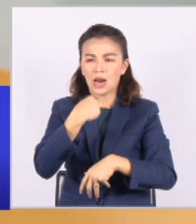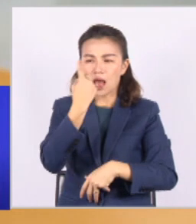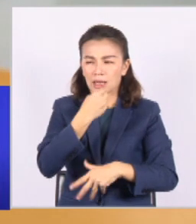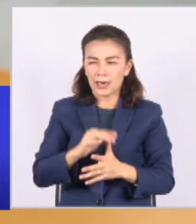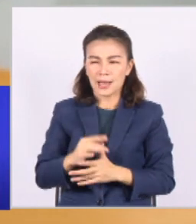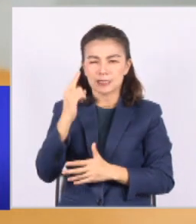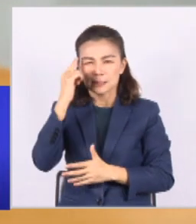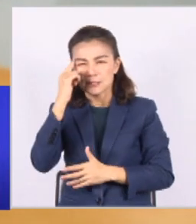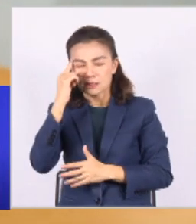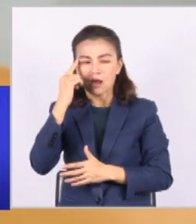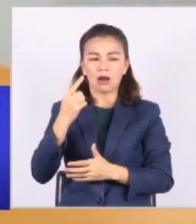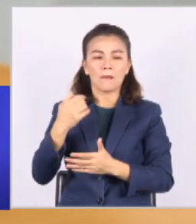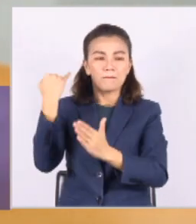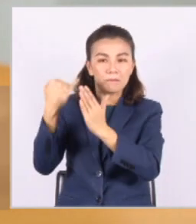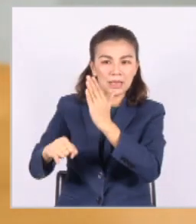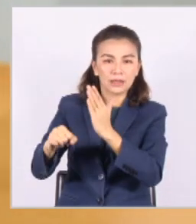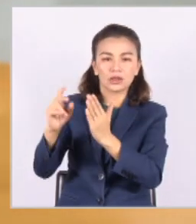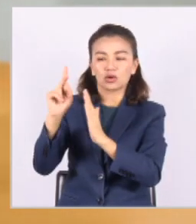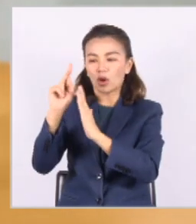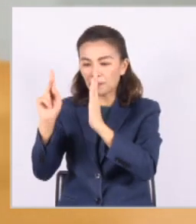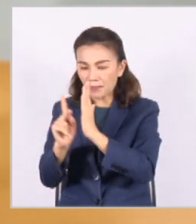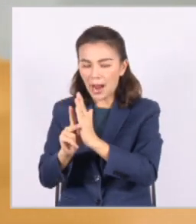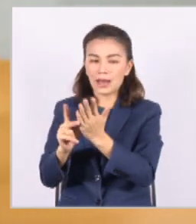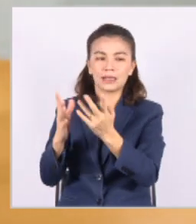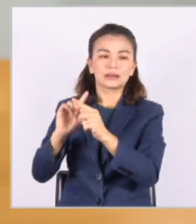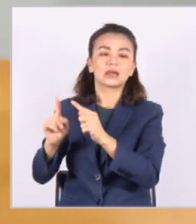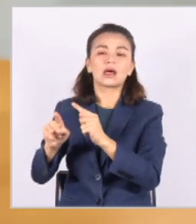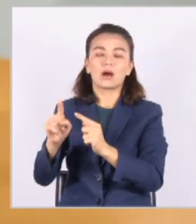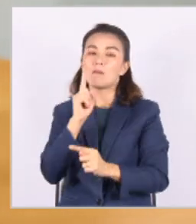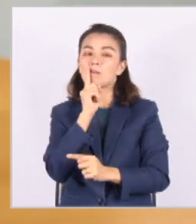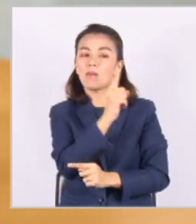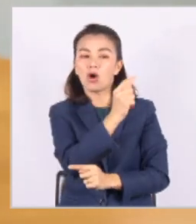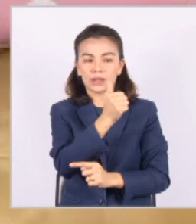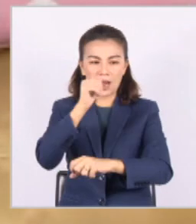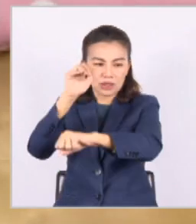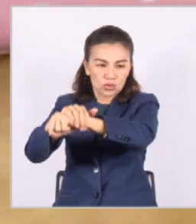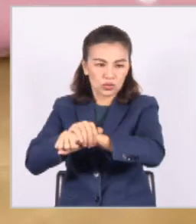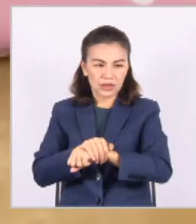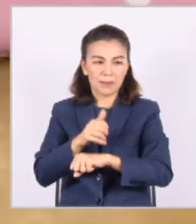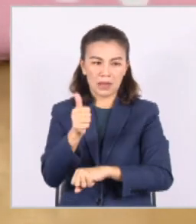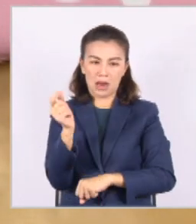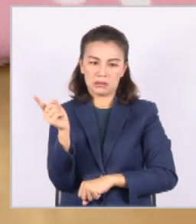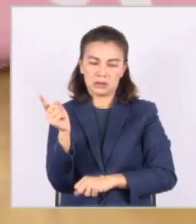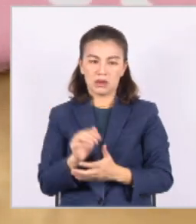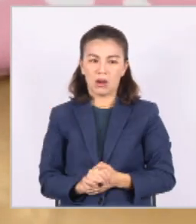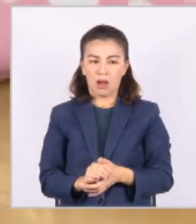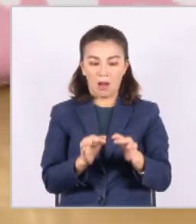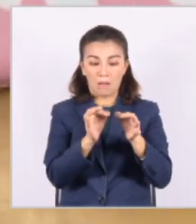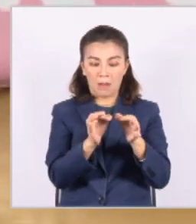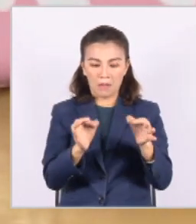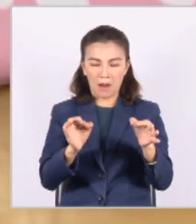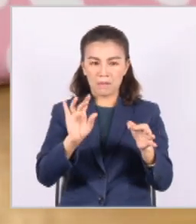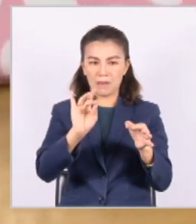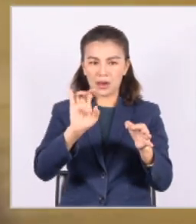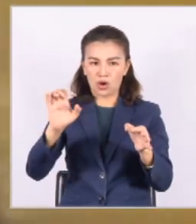เจ้าหน้าที่ตำรวจได้ไปไม่รอดค่ะถูกจับเพราะว่ามีพิรุธนะเป็นผู้ค้ารายใหญ่ด้วยมาตั้ง800กว่าเม็